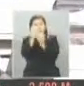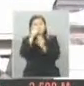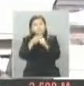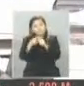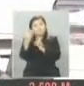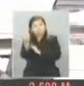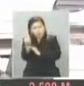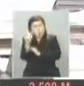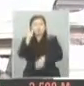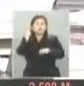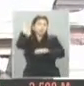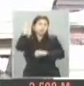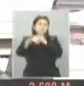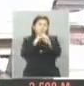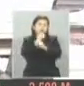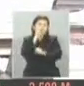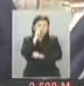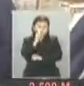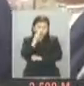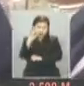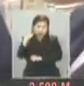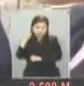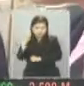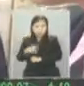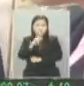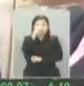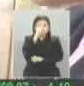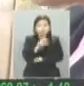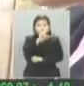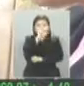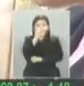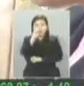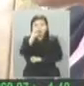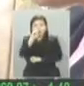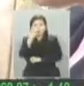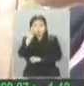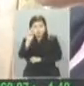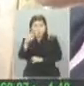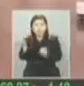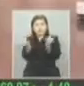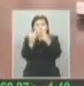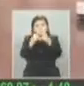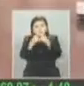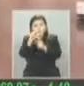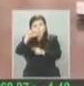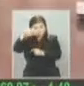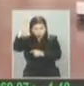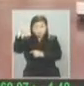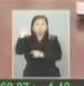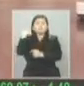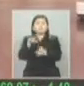มีผู้บาดเจ็บ 4,107 คนเสียชีวิต367คนส่วนในปี2553นั้นมีผู้บาดเ